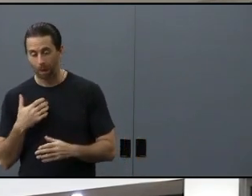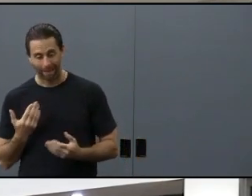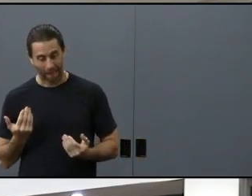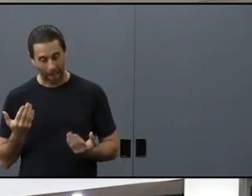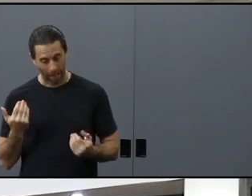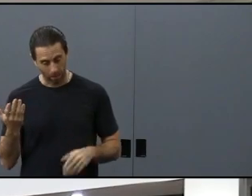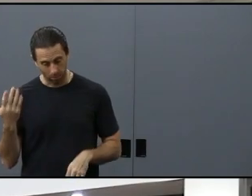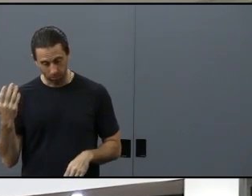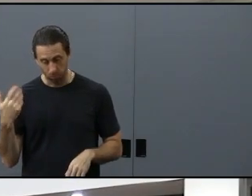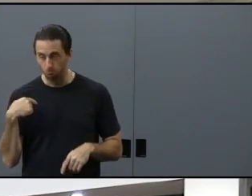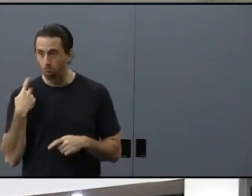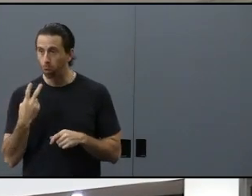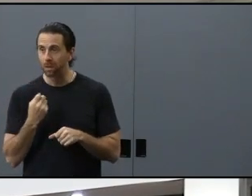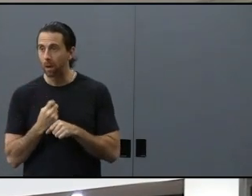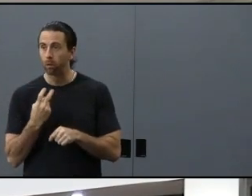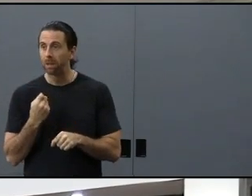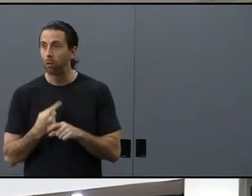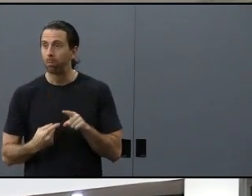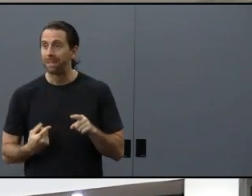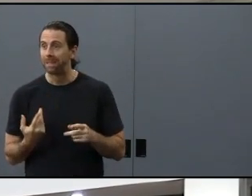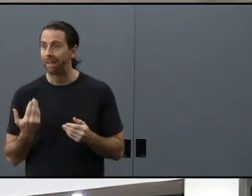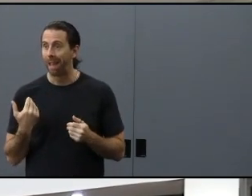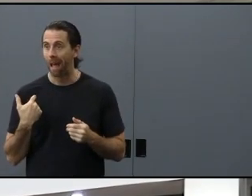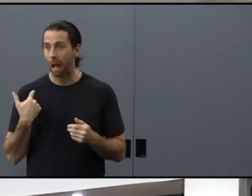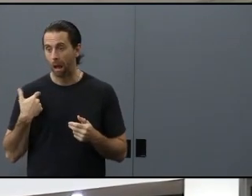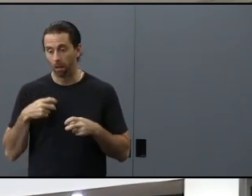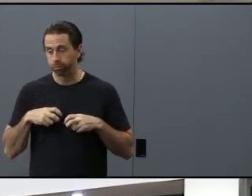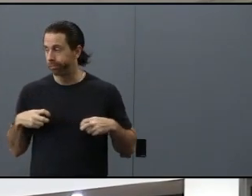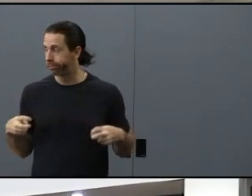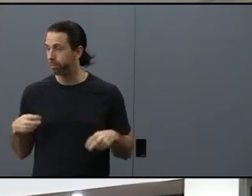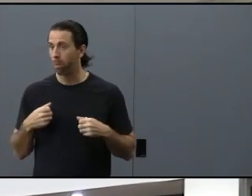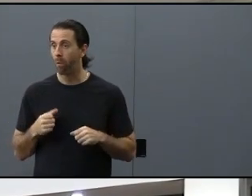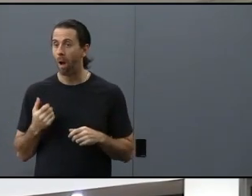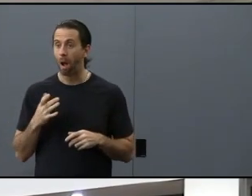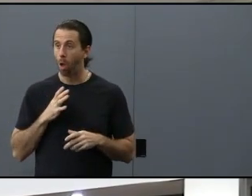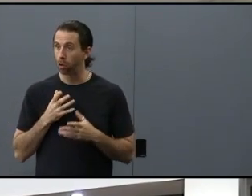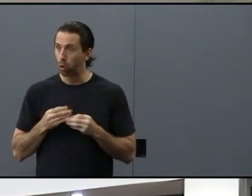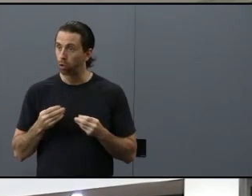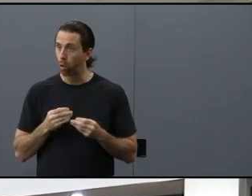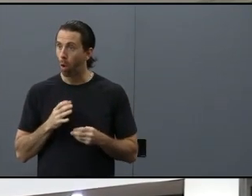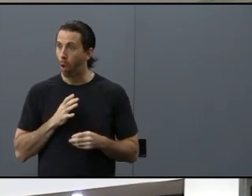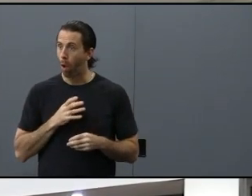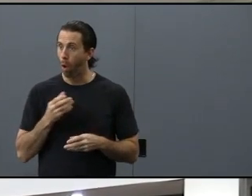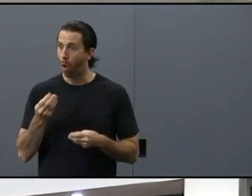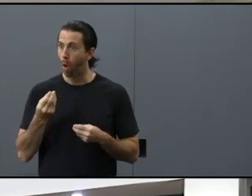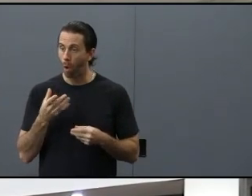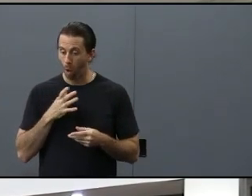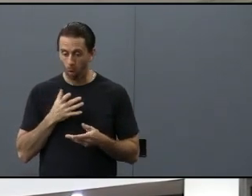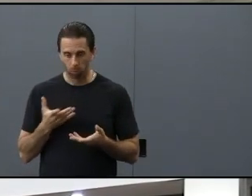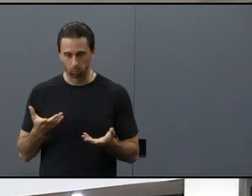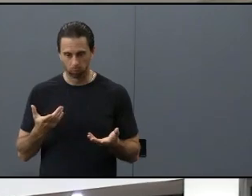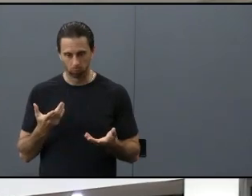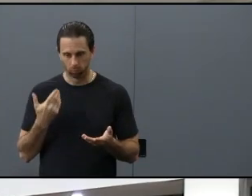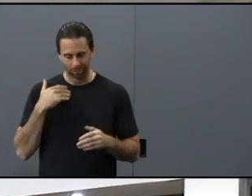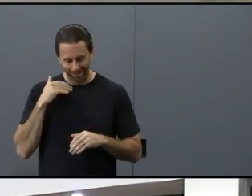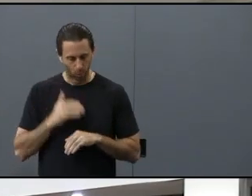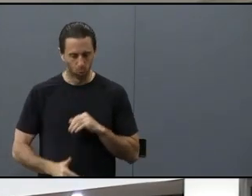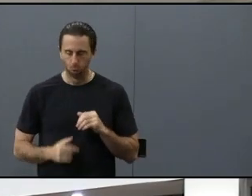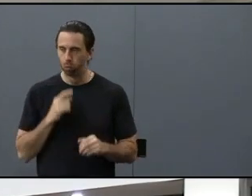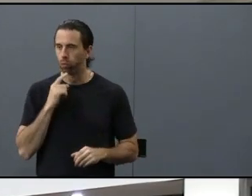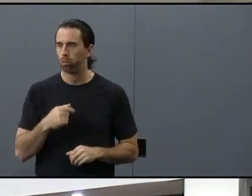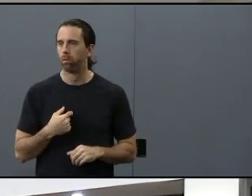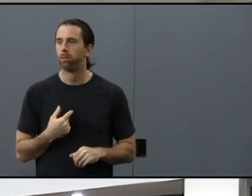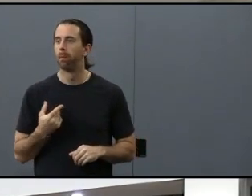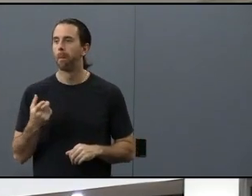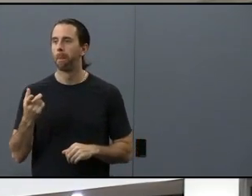ça depuis 2 ans 2 ans et demi qu'on qu'on est au pouvoir puis quand quand on va avoir des solutions nommées là on va être les premiers heureux à là j'ai